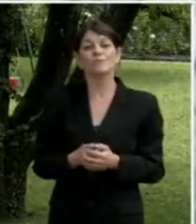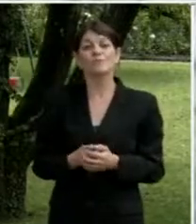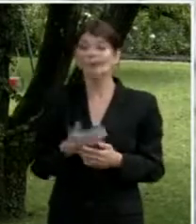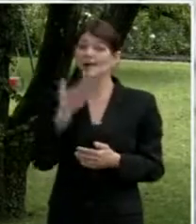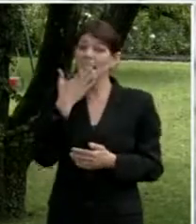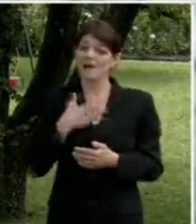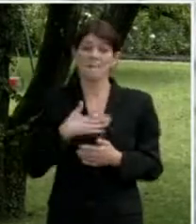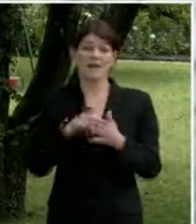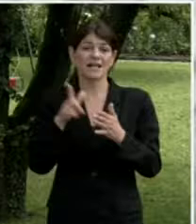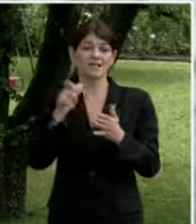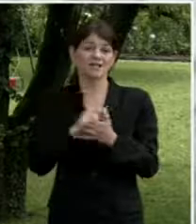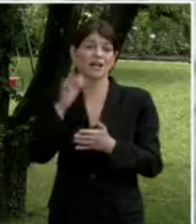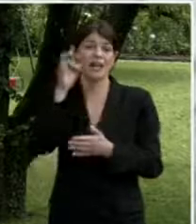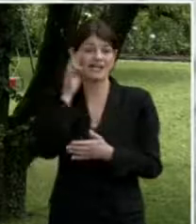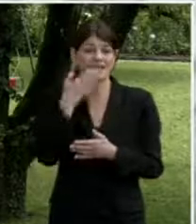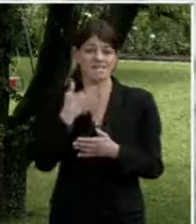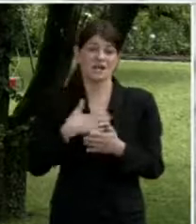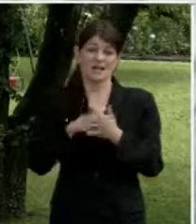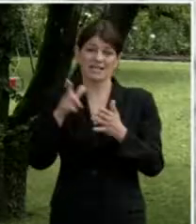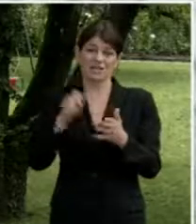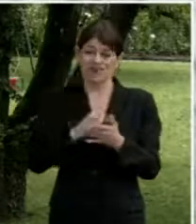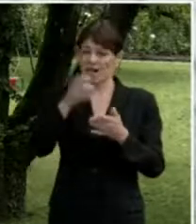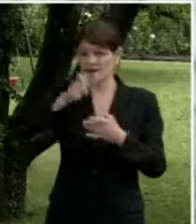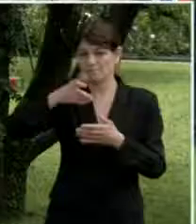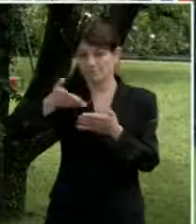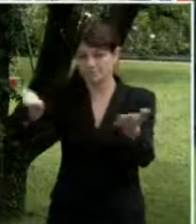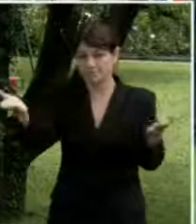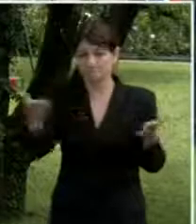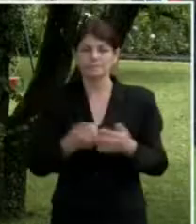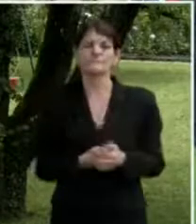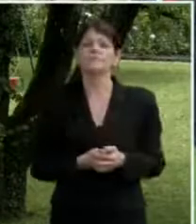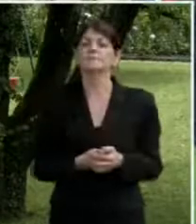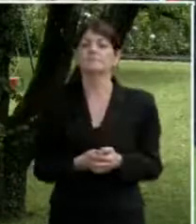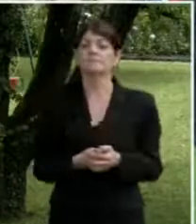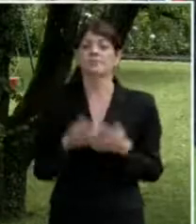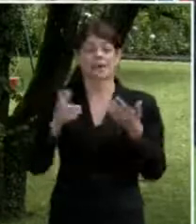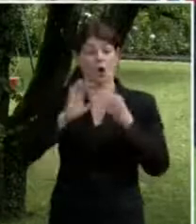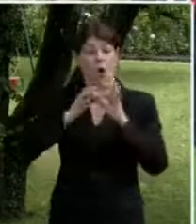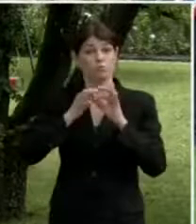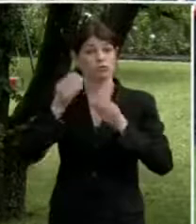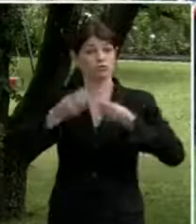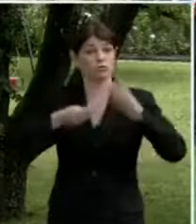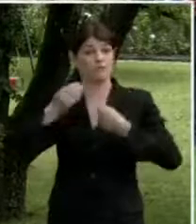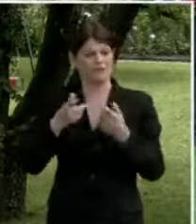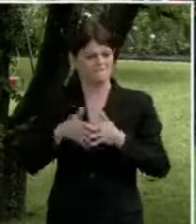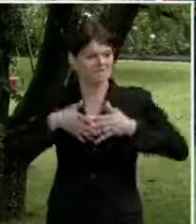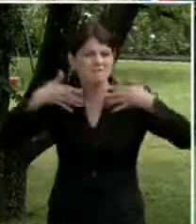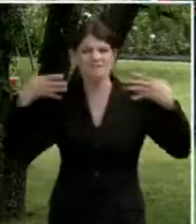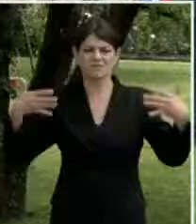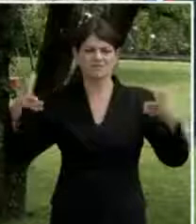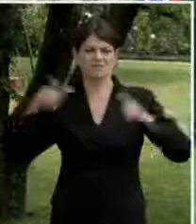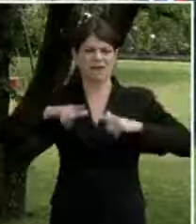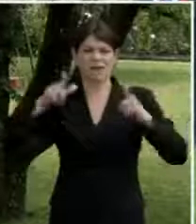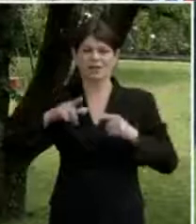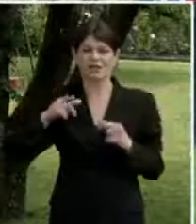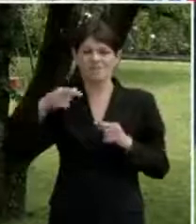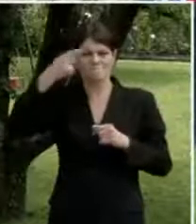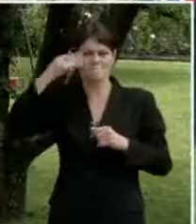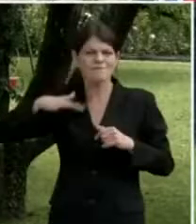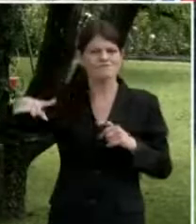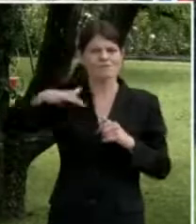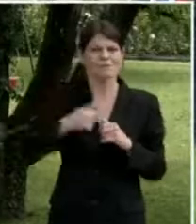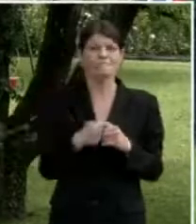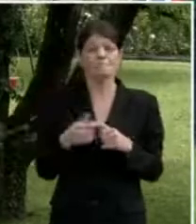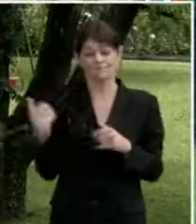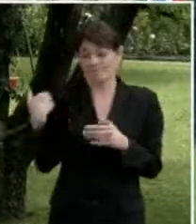Liebe Liechtensteinerinnen, liebe Liechtensteiner, die Olympischen Spiele als größte Veranstaltung der Menschheit sind vor